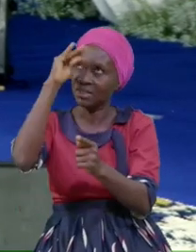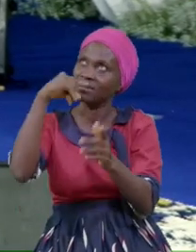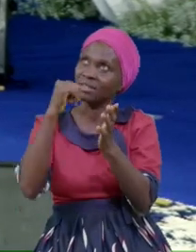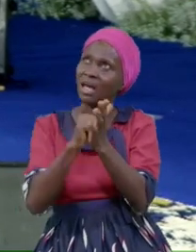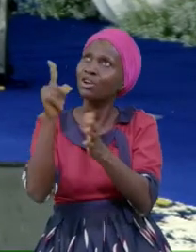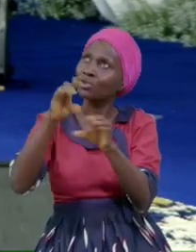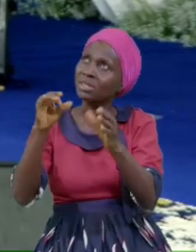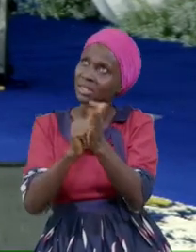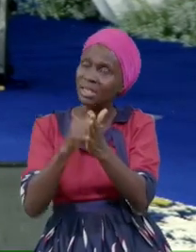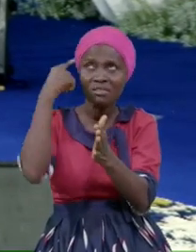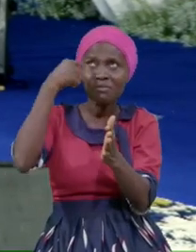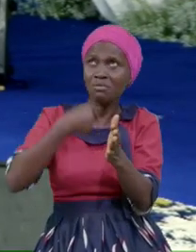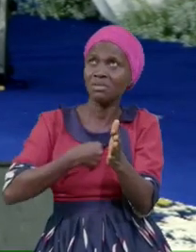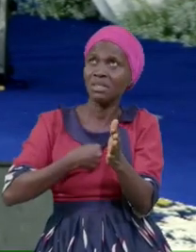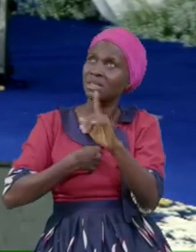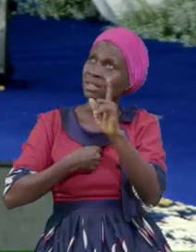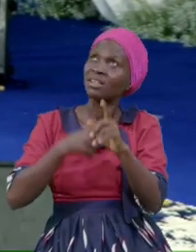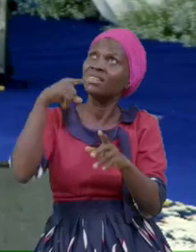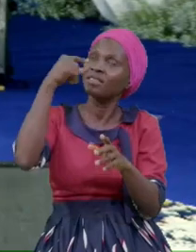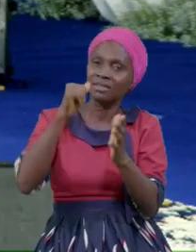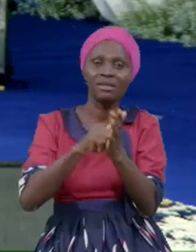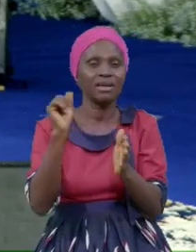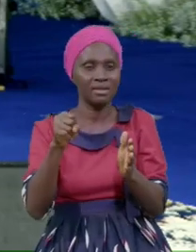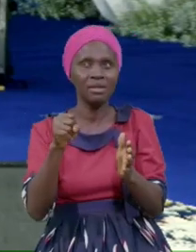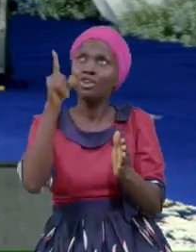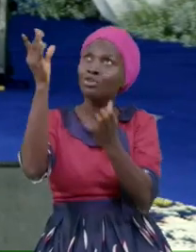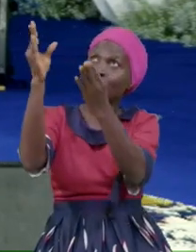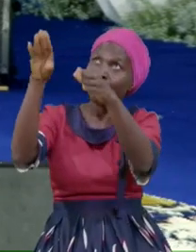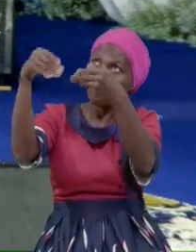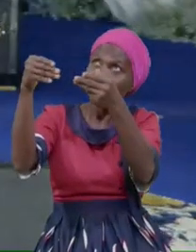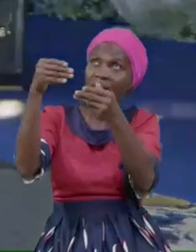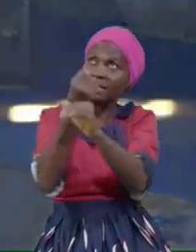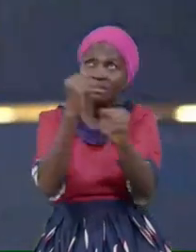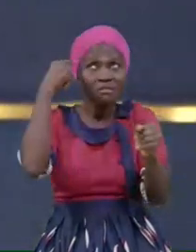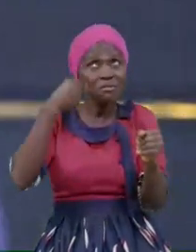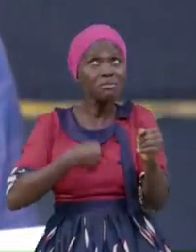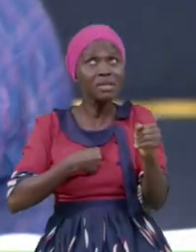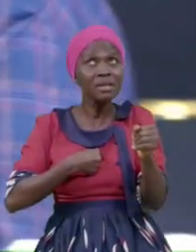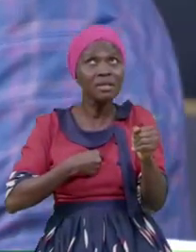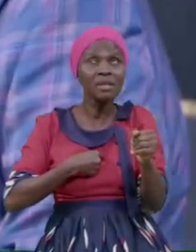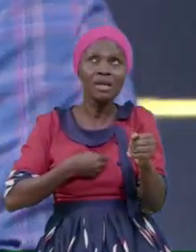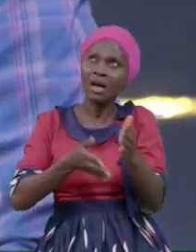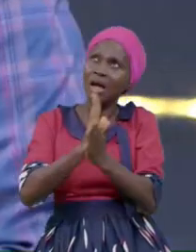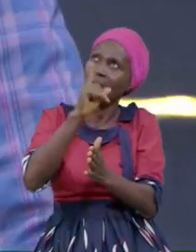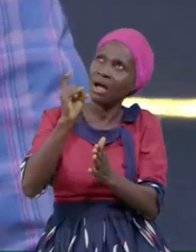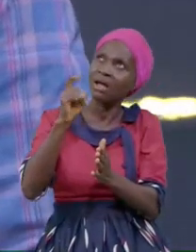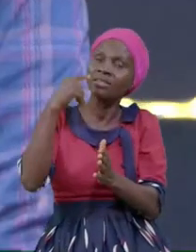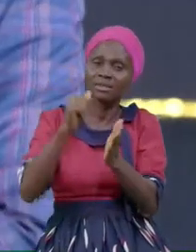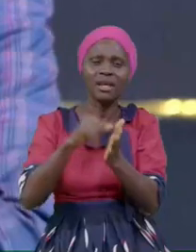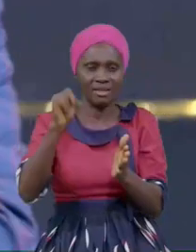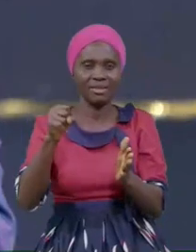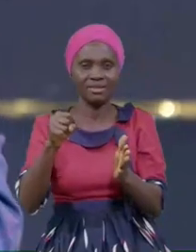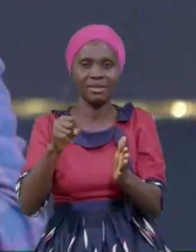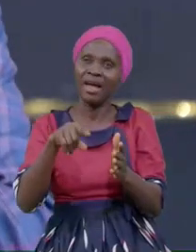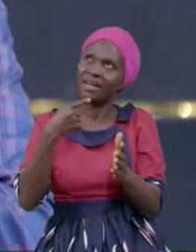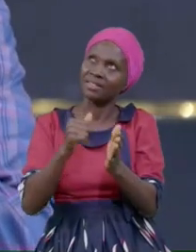oui. Tu as pourvu le salut pour moi. Il a dit oui. J'ai dit, donne-le-moi sans perdre